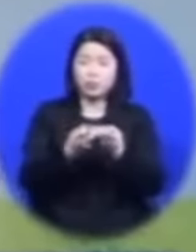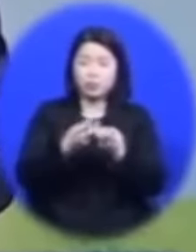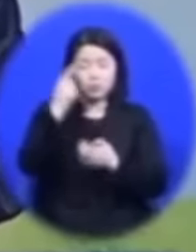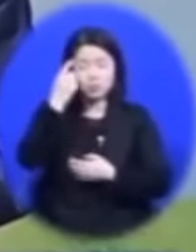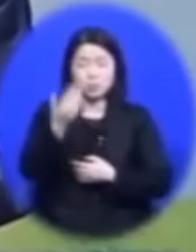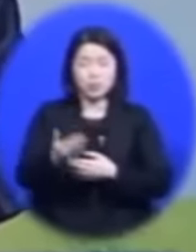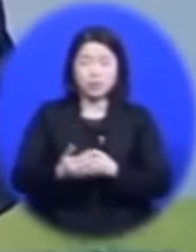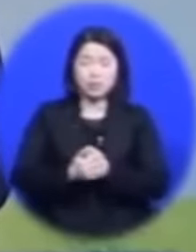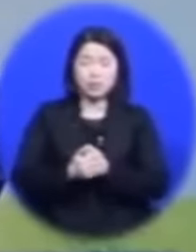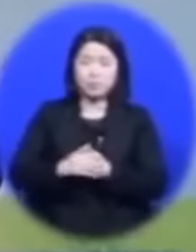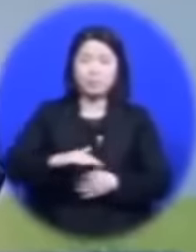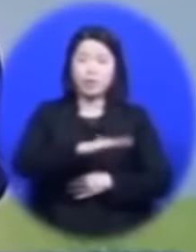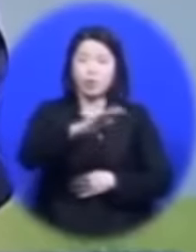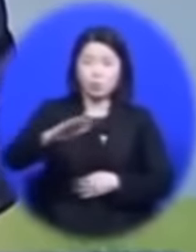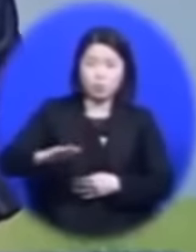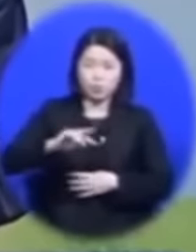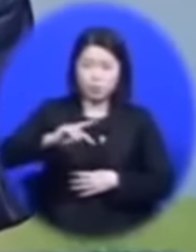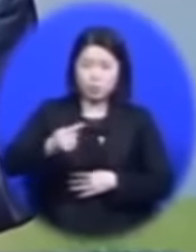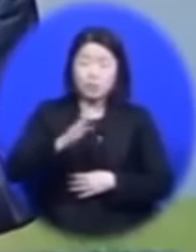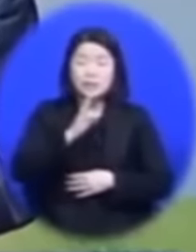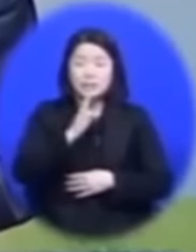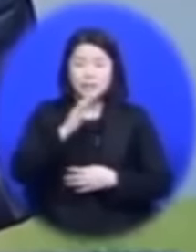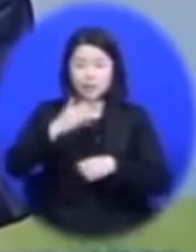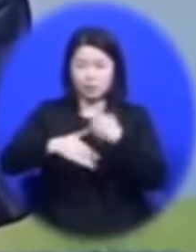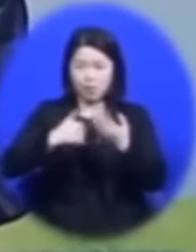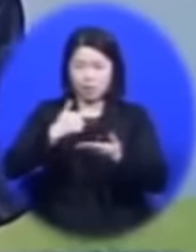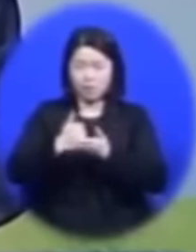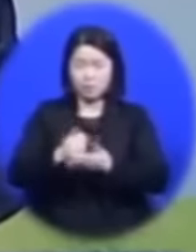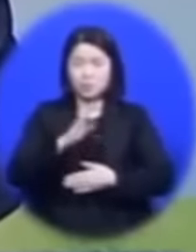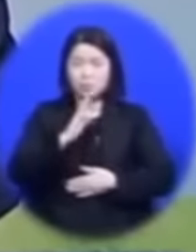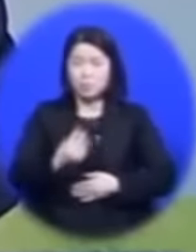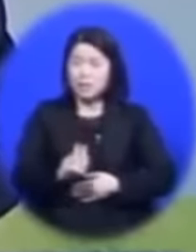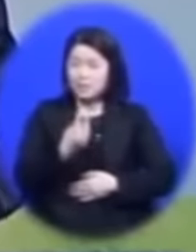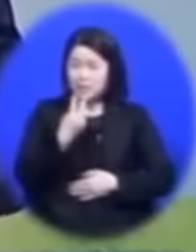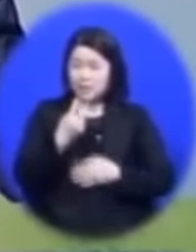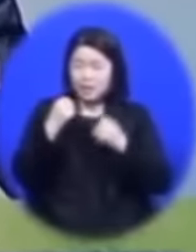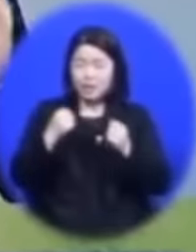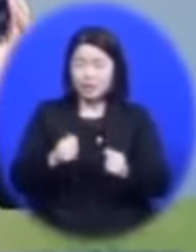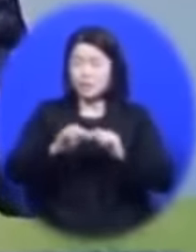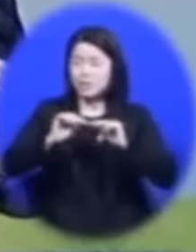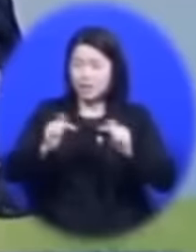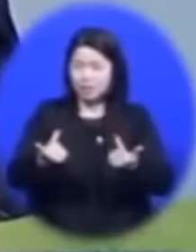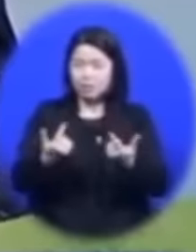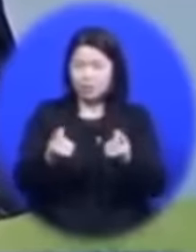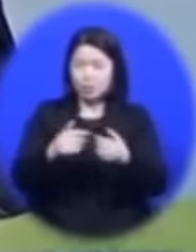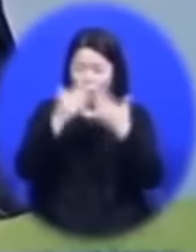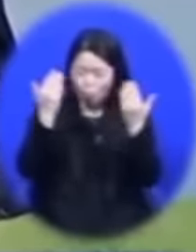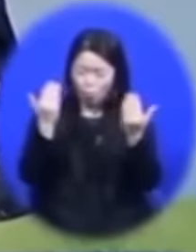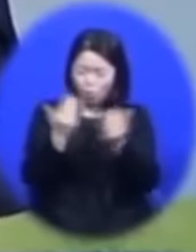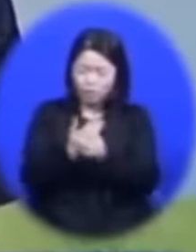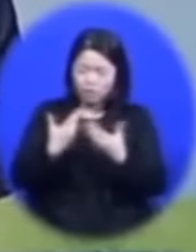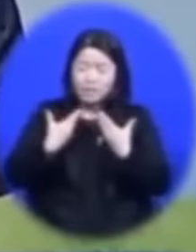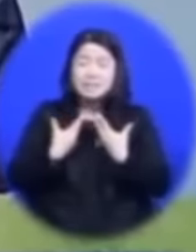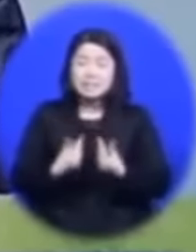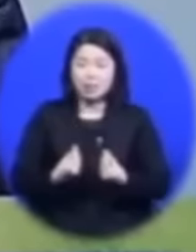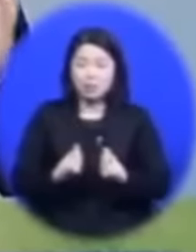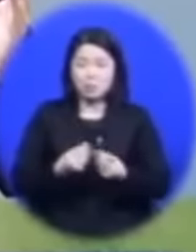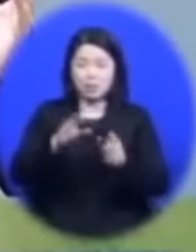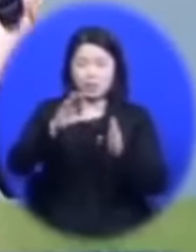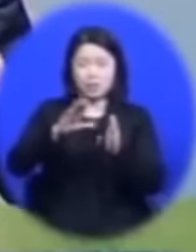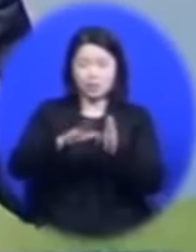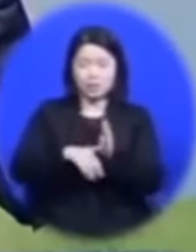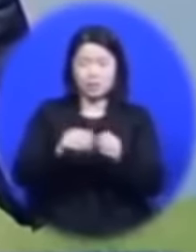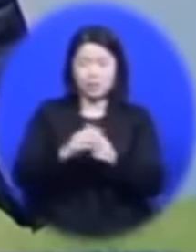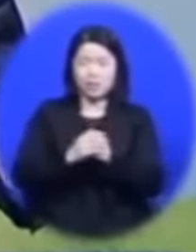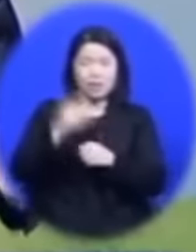우리도 실제로 하나님은 정말 살아계시지 않은 것 같은 완전한 절망 상태, 영적으로